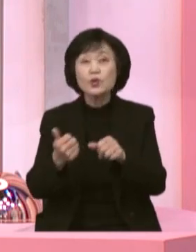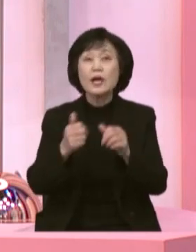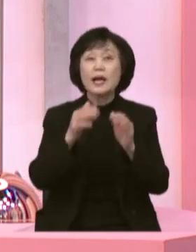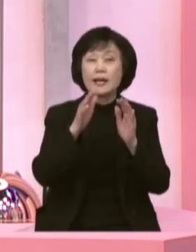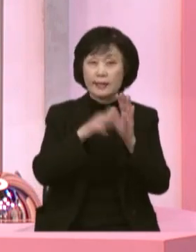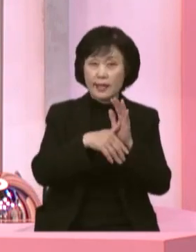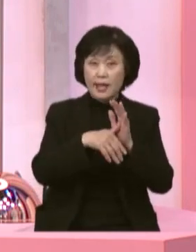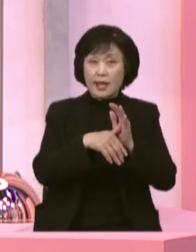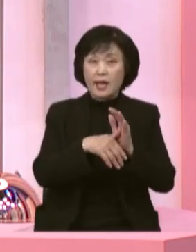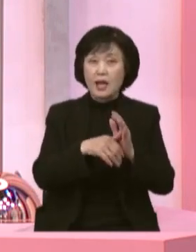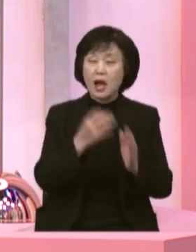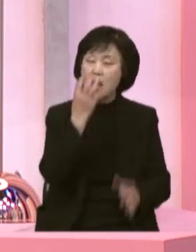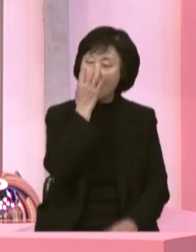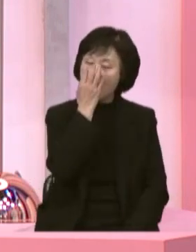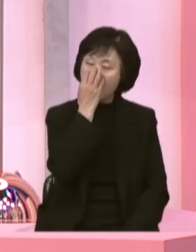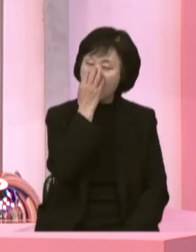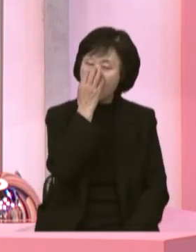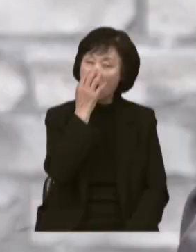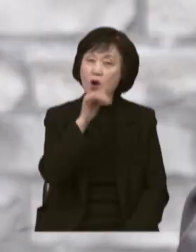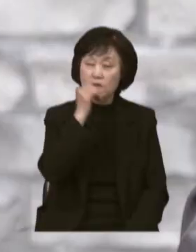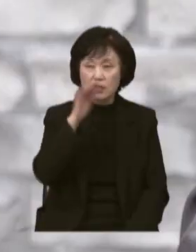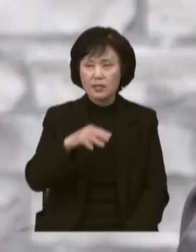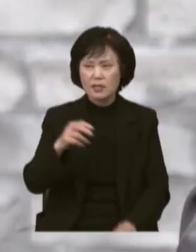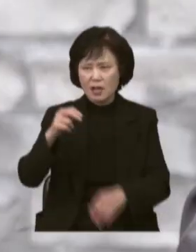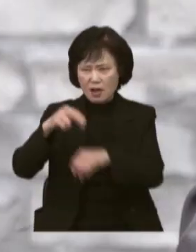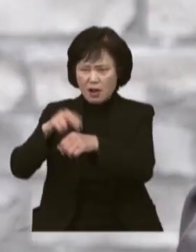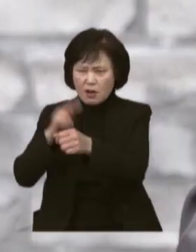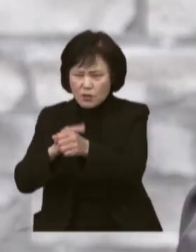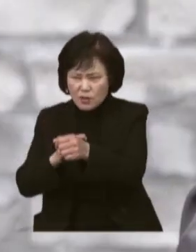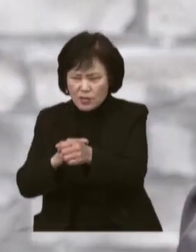그것만 그냥 놔두세요. 그랬더니